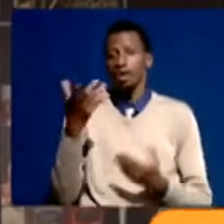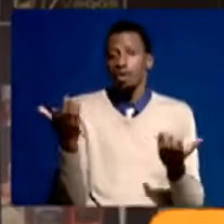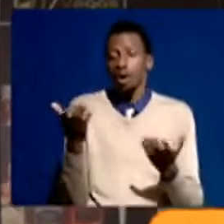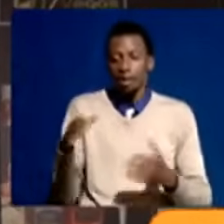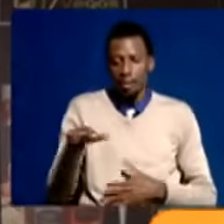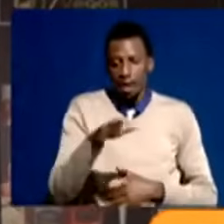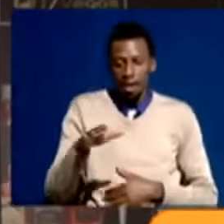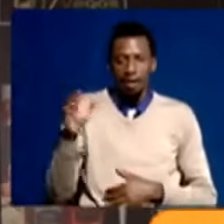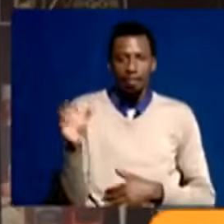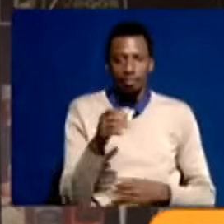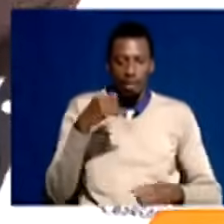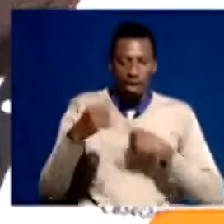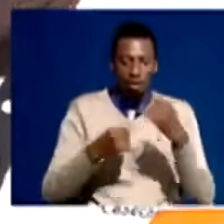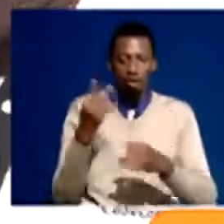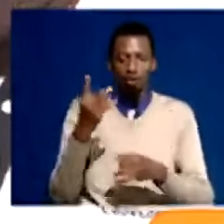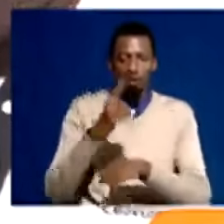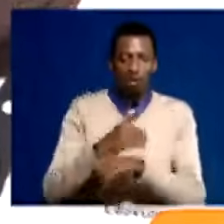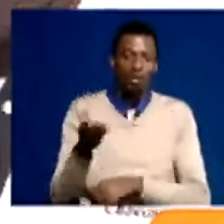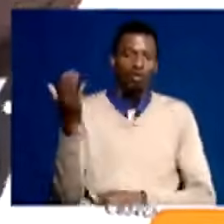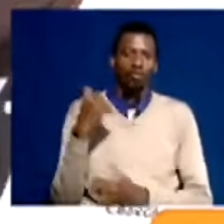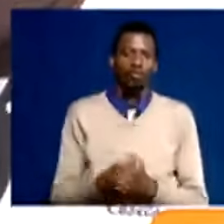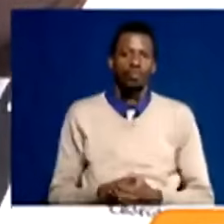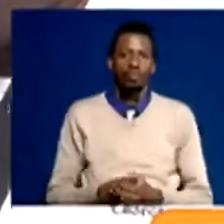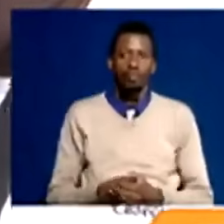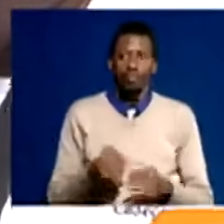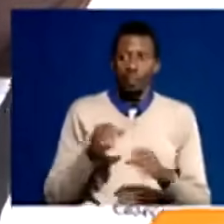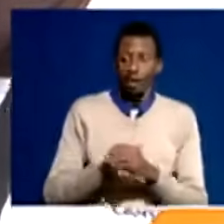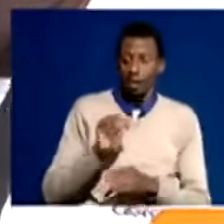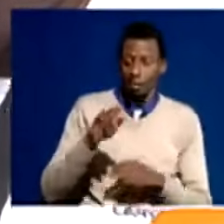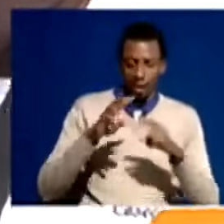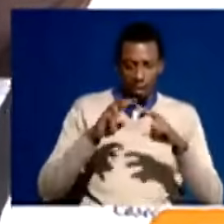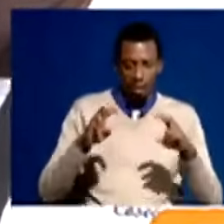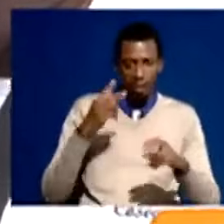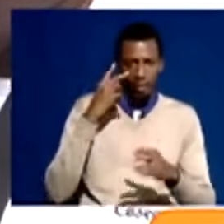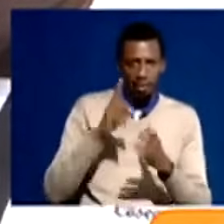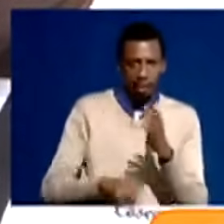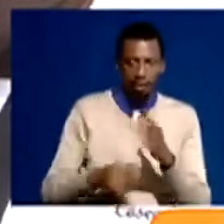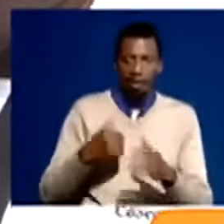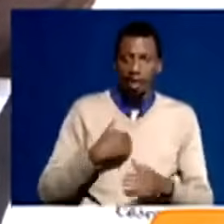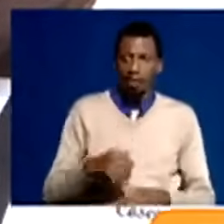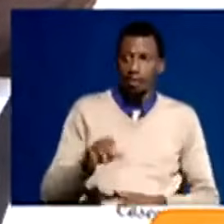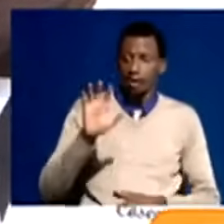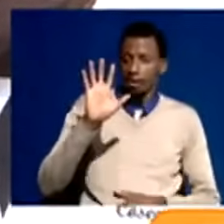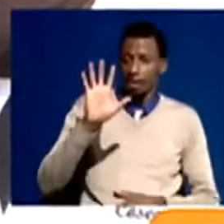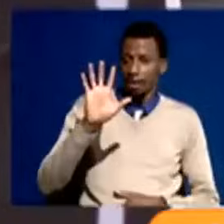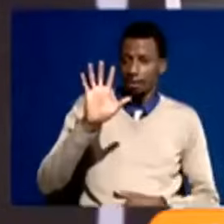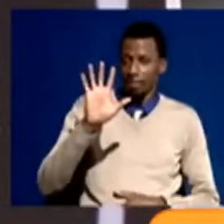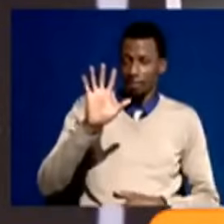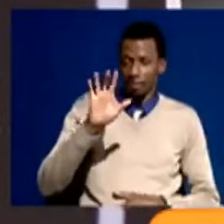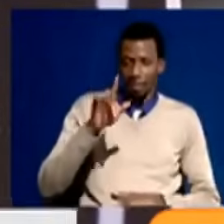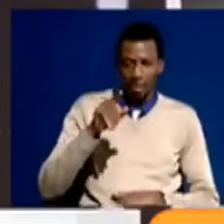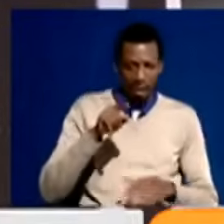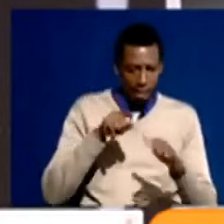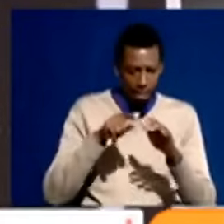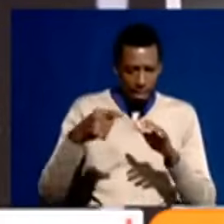burudani siku mbili zilizopita. Katika hiyo uchunguzi tumeona alikuwa na 5 entry